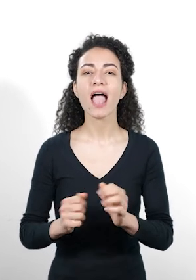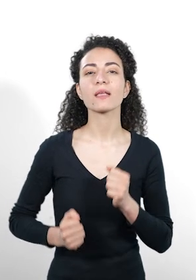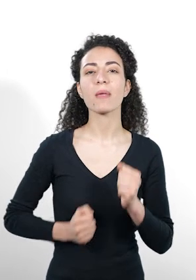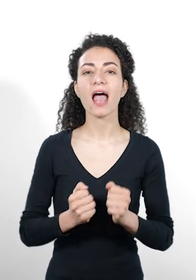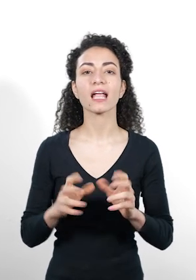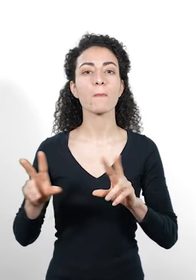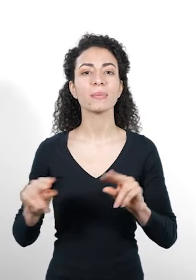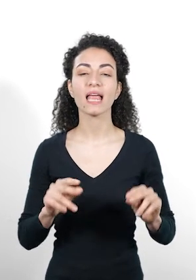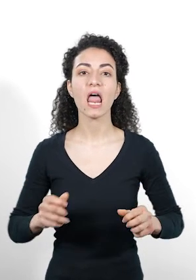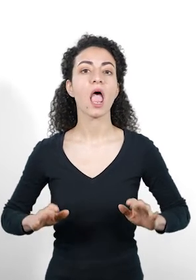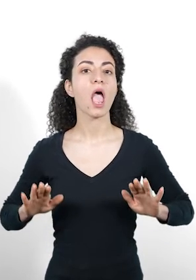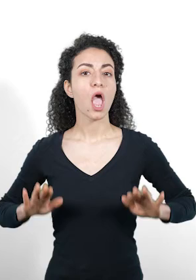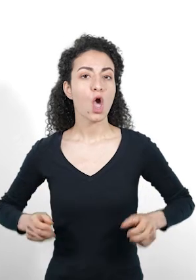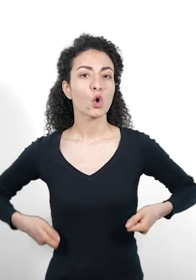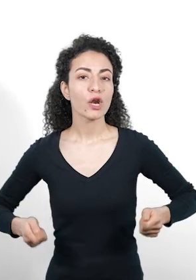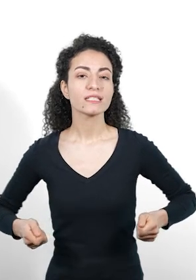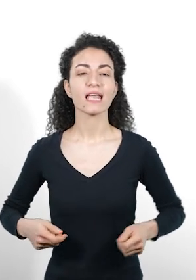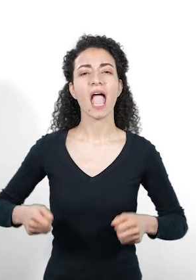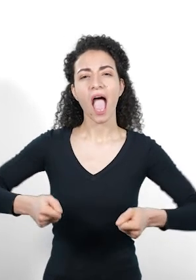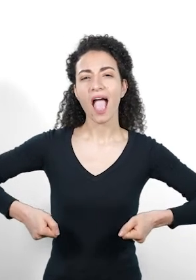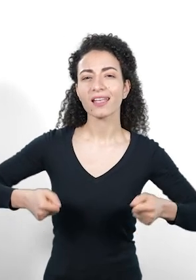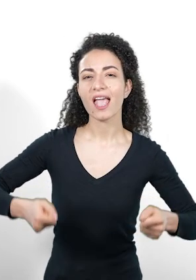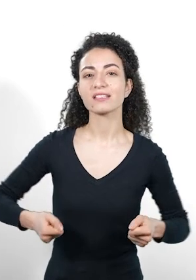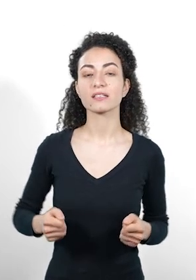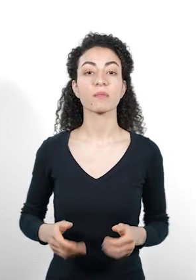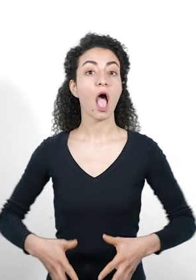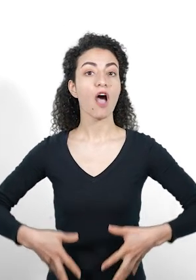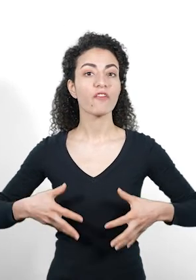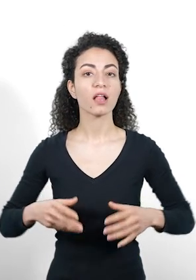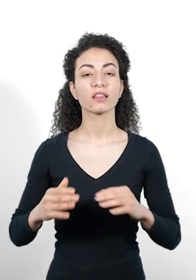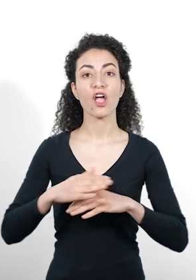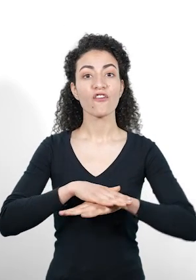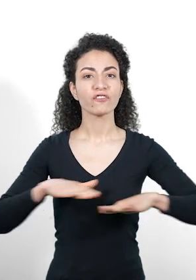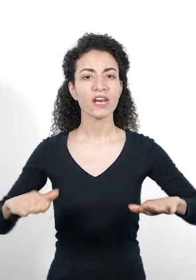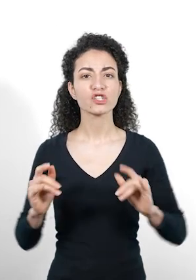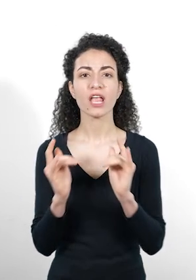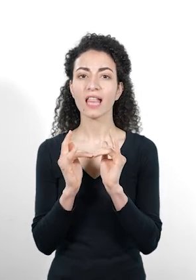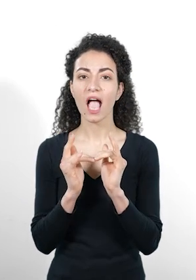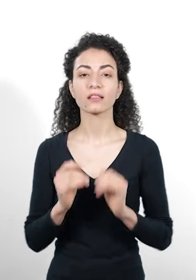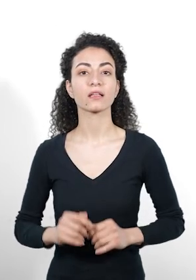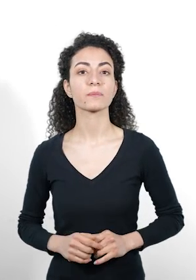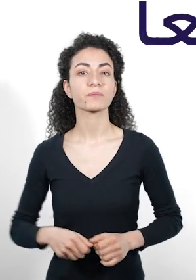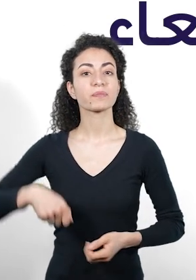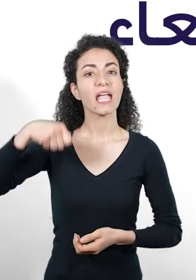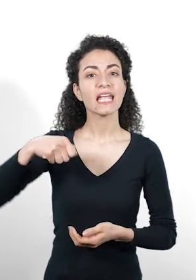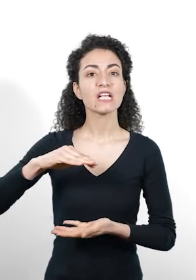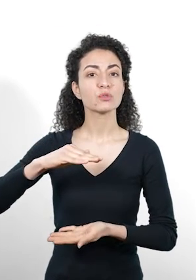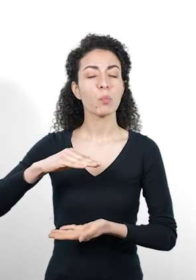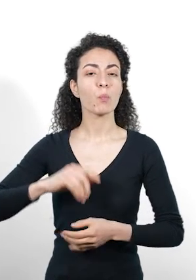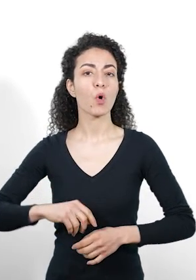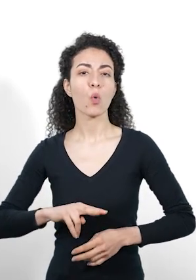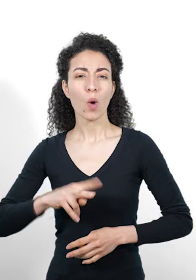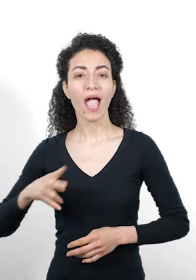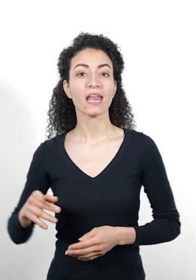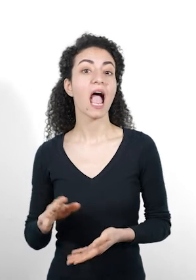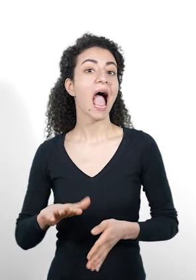معينات الانتقال من كراسي متحركة عكاز وغيرها، حفاضات، فرش خاصة، أكياس بول وأكياس لتحويلة الأمعاء